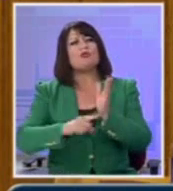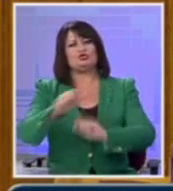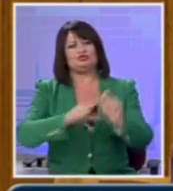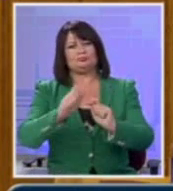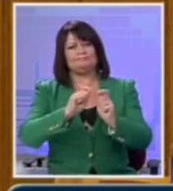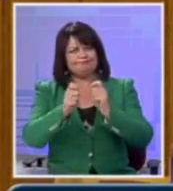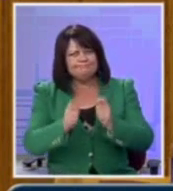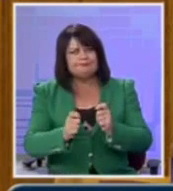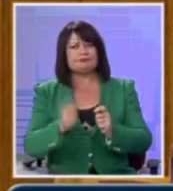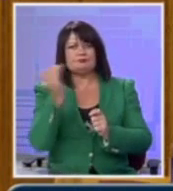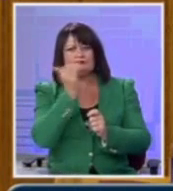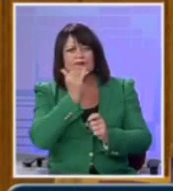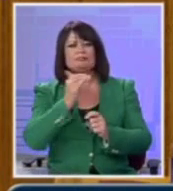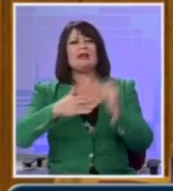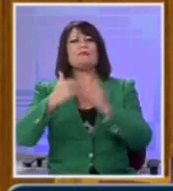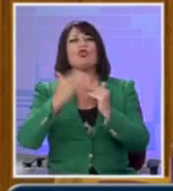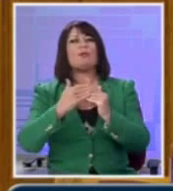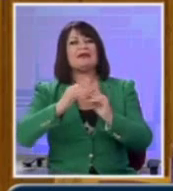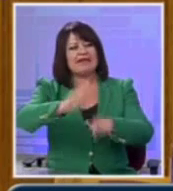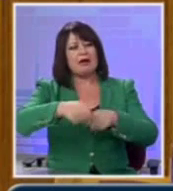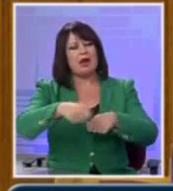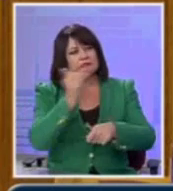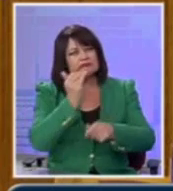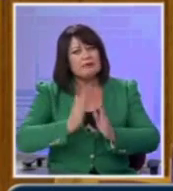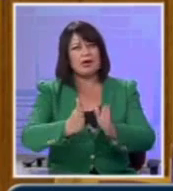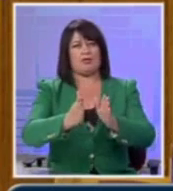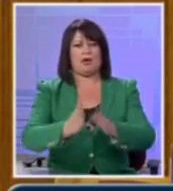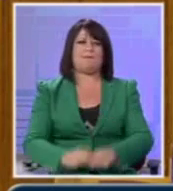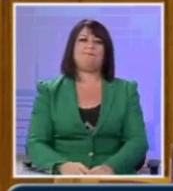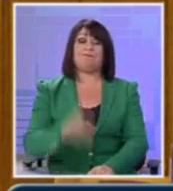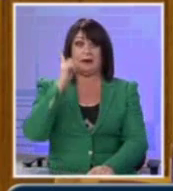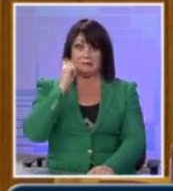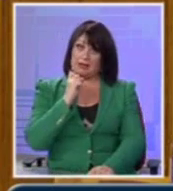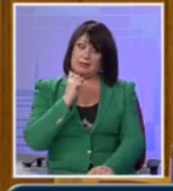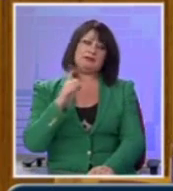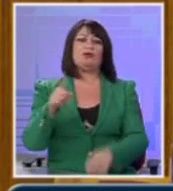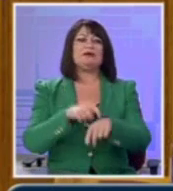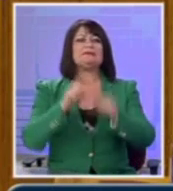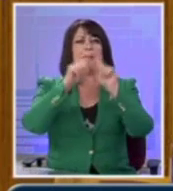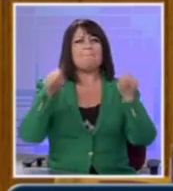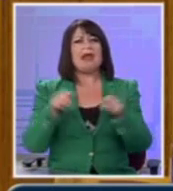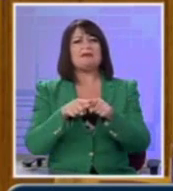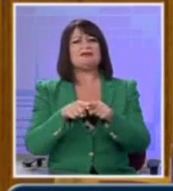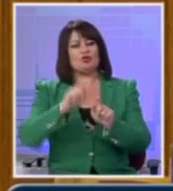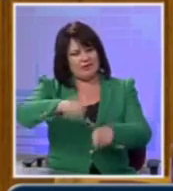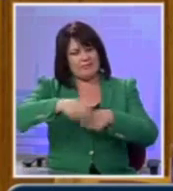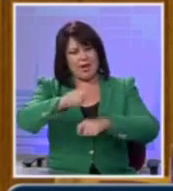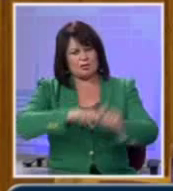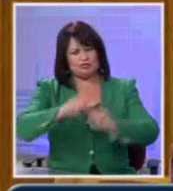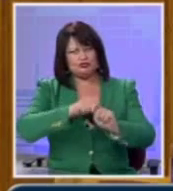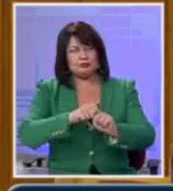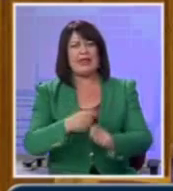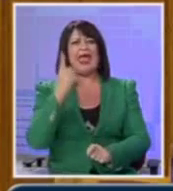της υλοποίησης των έργων δημόσιων υποδομών. Όπως γνωρίζετε, με το σημερινό πλαίσιο παραγωγής έργων, για ένα